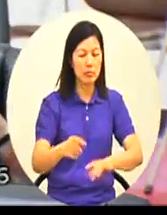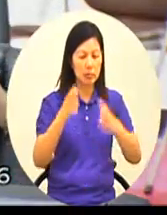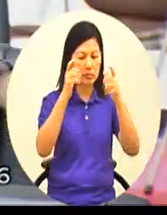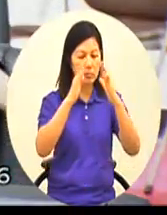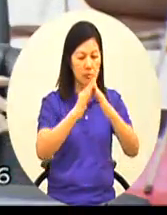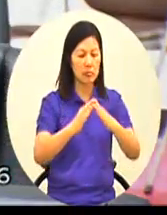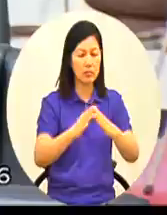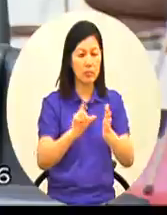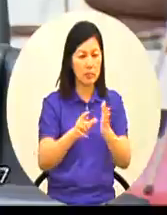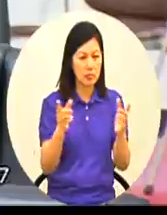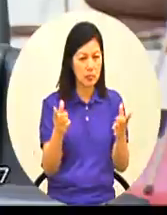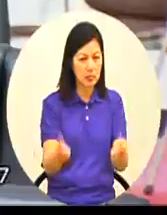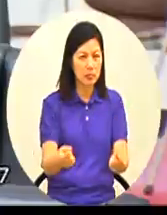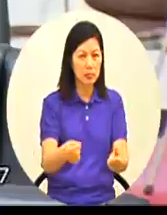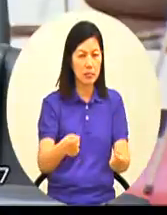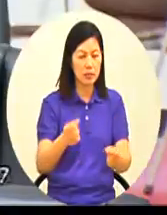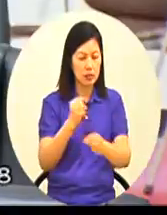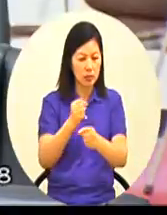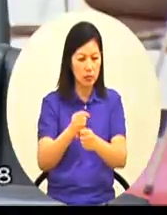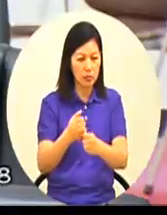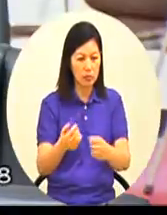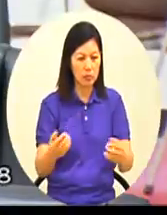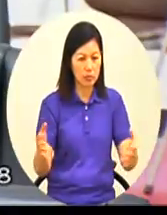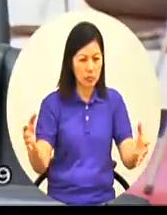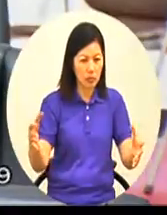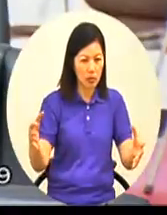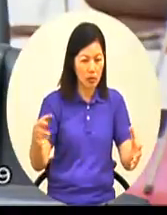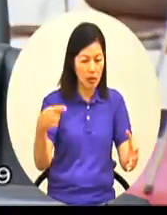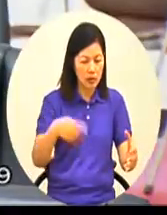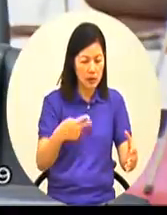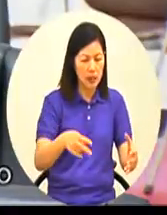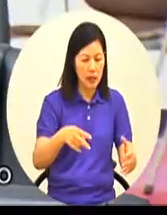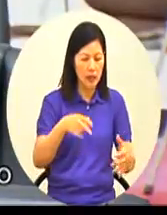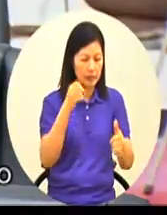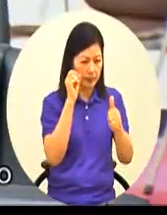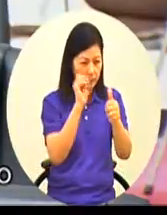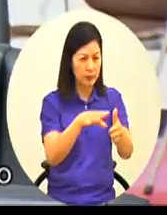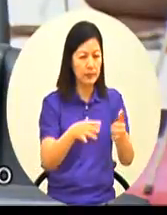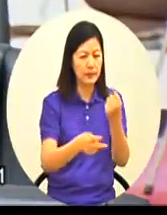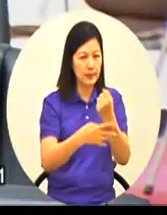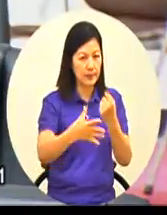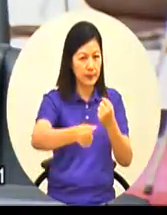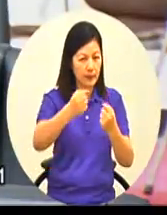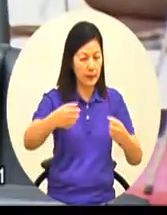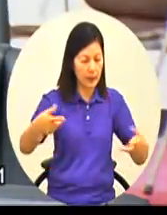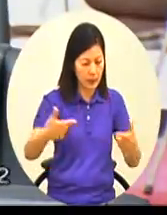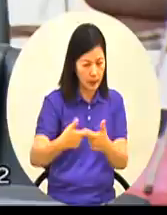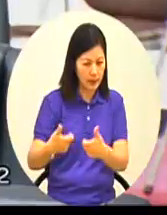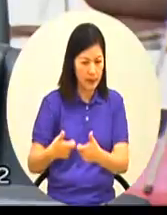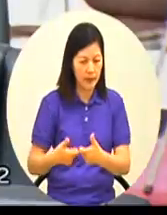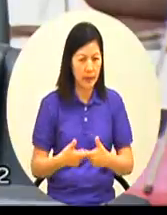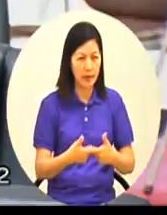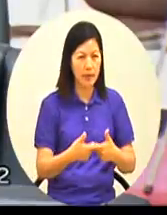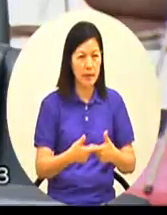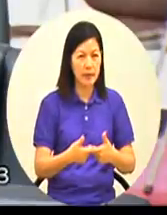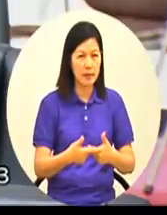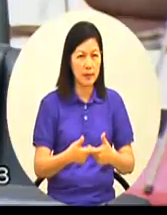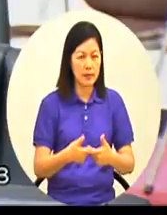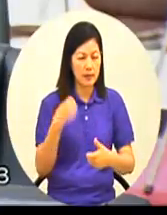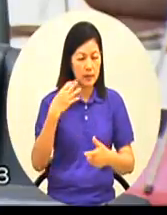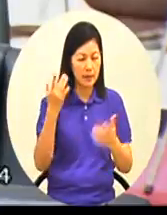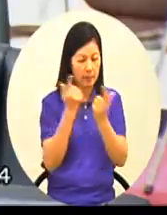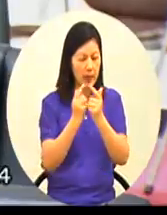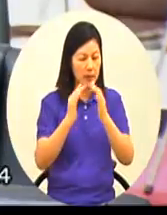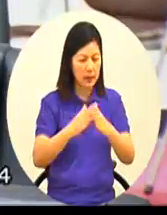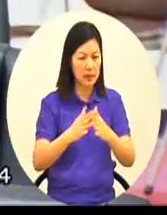间的一个工作都进来的时候，我们应该也可以去跟里长去做一个配合，哈，给就是新北市他们的